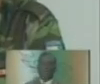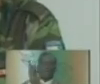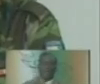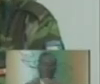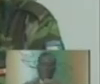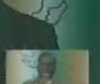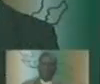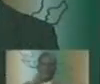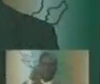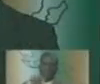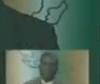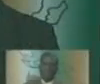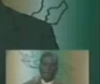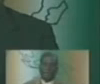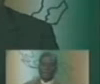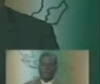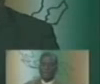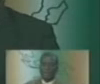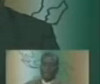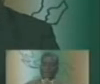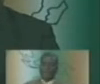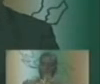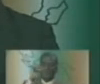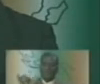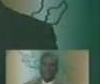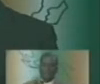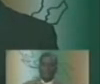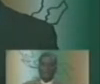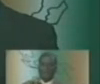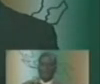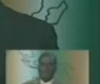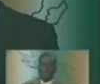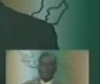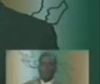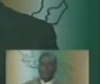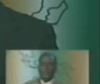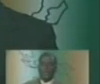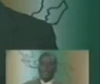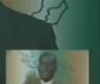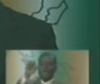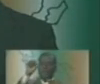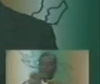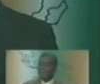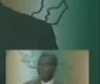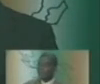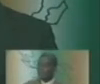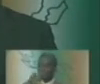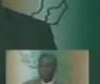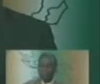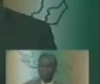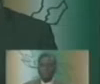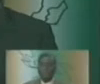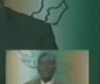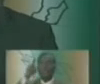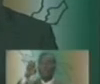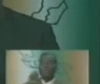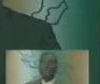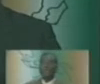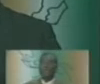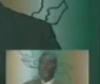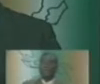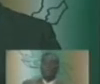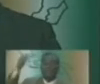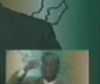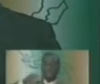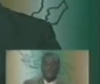2010. Et puis tôt ce jeudi, le siège de la majorité présidentielle à Yopougon a été pris pour cible. Le bilan